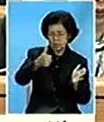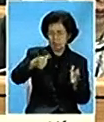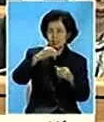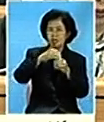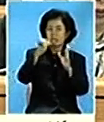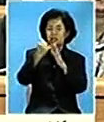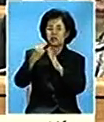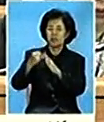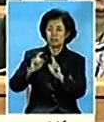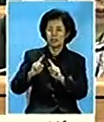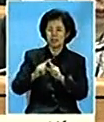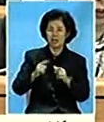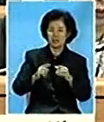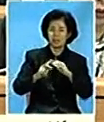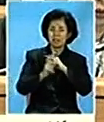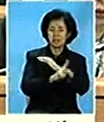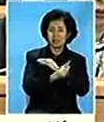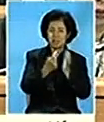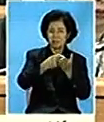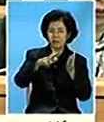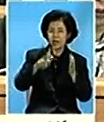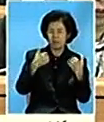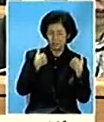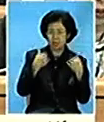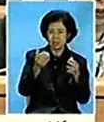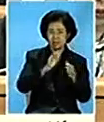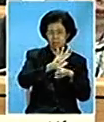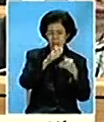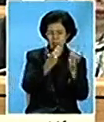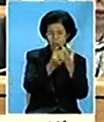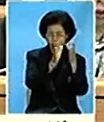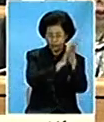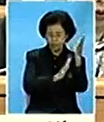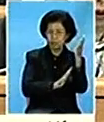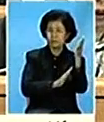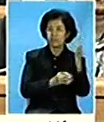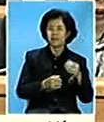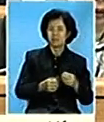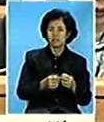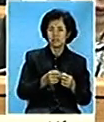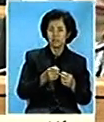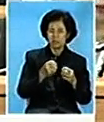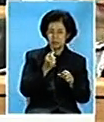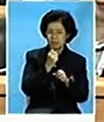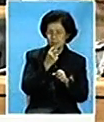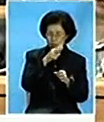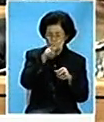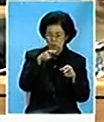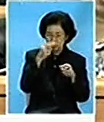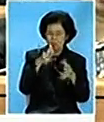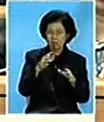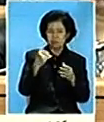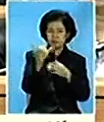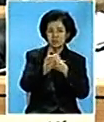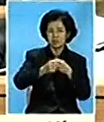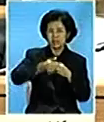วัดก็ดีระดับเขตก็ดีระดับภาคก็ดีแล้วมีหมดทุกจังหวัดทั่วประเทศเนี่ยเราไปถอดบทเรียนตรงนี้เนี่ยผมคิดว่าประเทศไทยเนี่ยจะเป็นทางรอดเพ